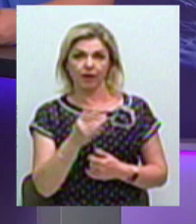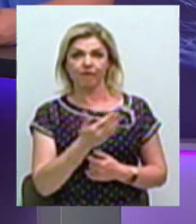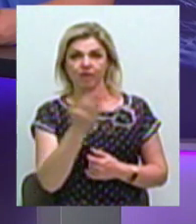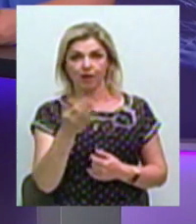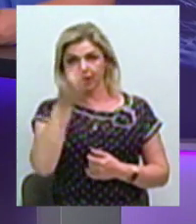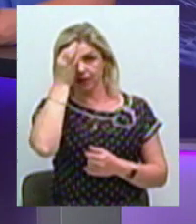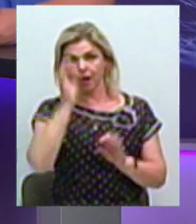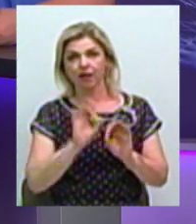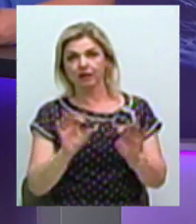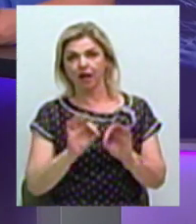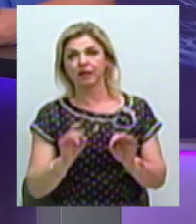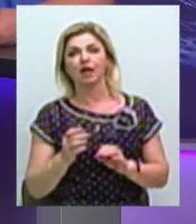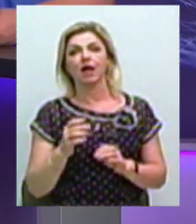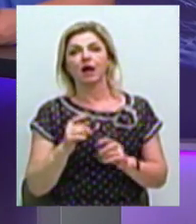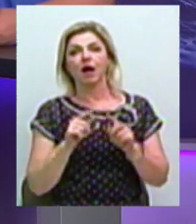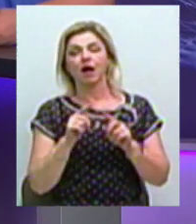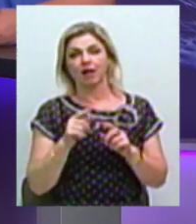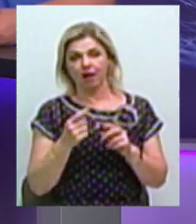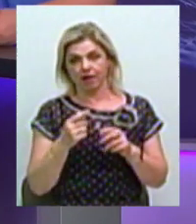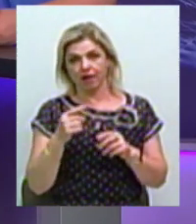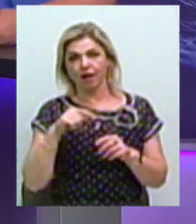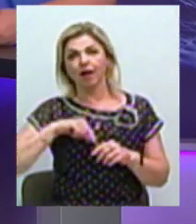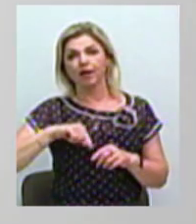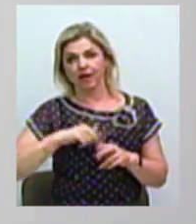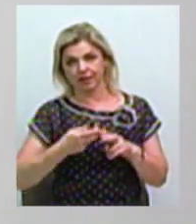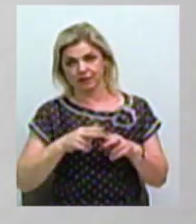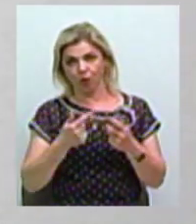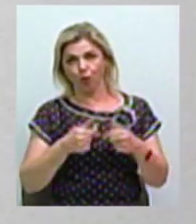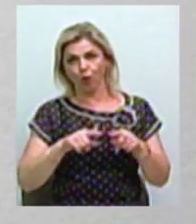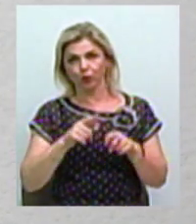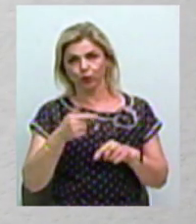нашим глядачам карту цього округу. Будь ласка.